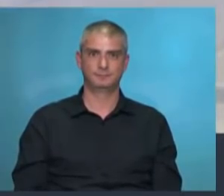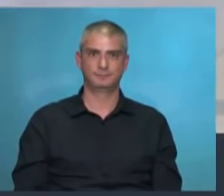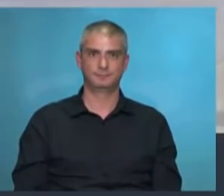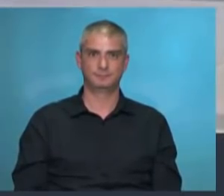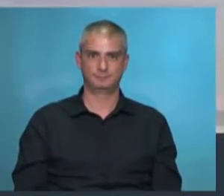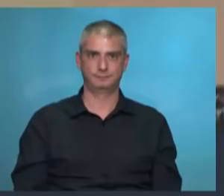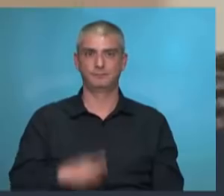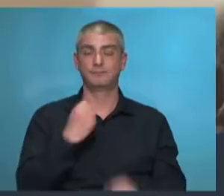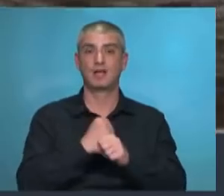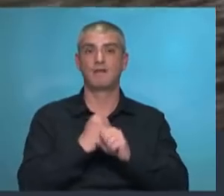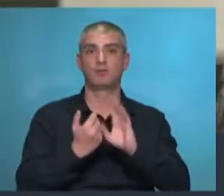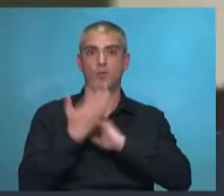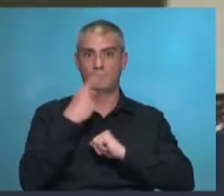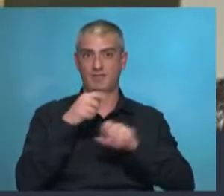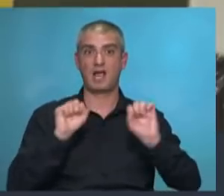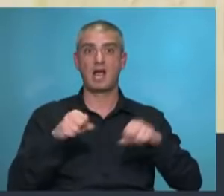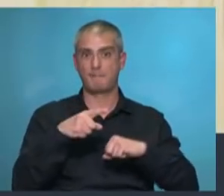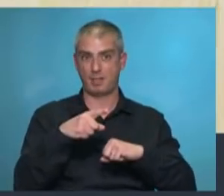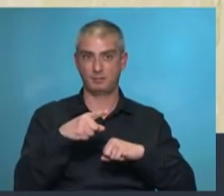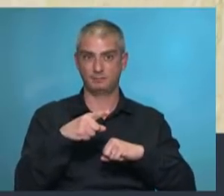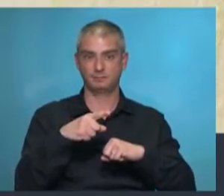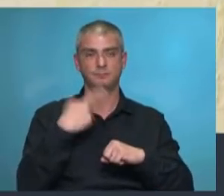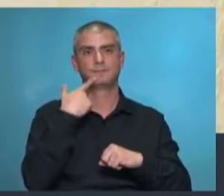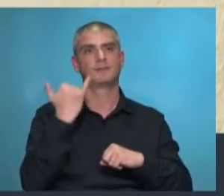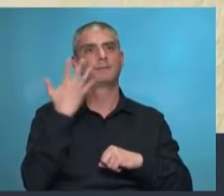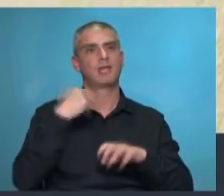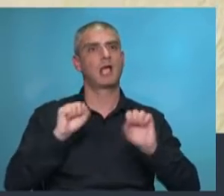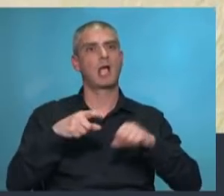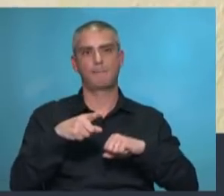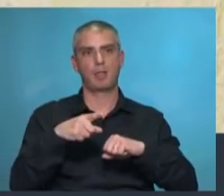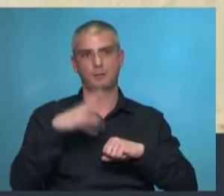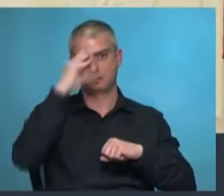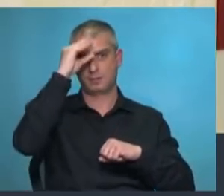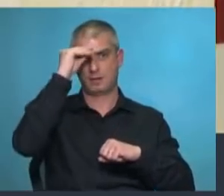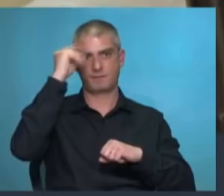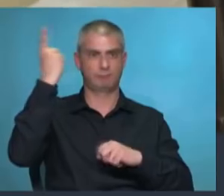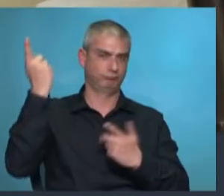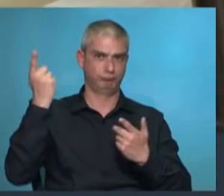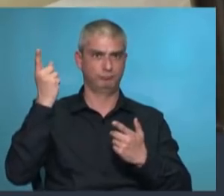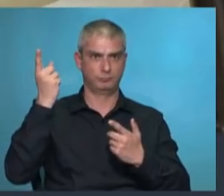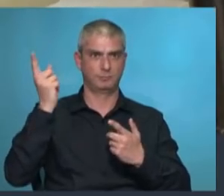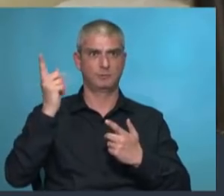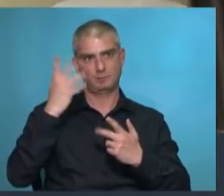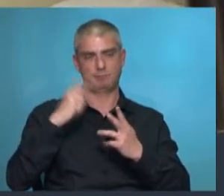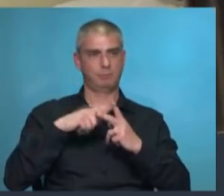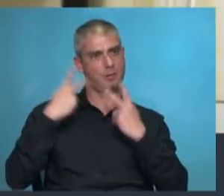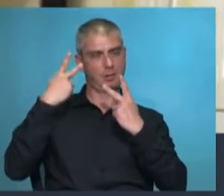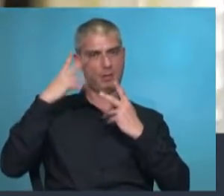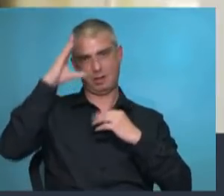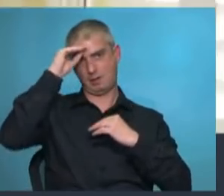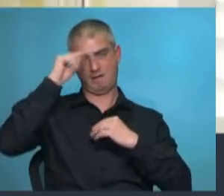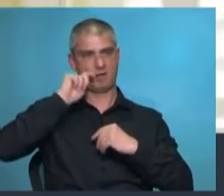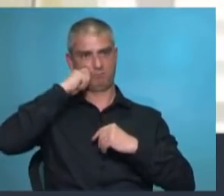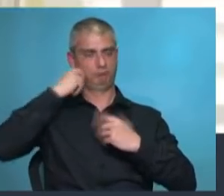כשהן עבדו קודם אצל קבלנים, אז תמיד היה קבלן גבר, שגם מכוח המעמד החברתי